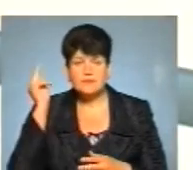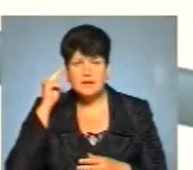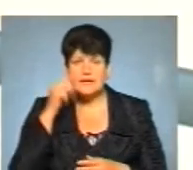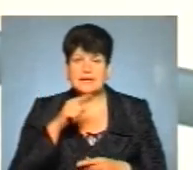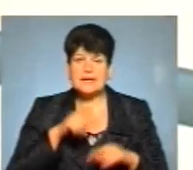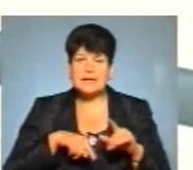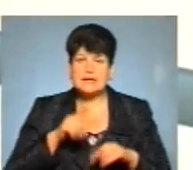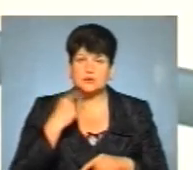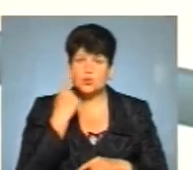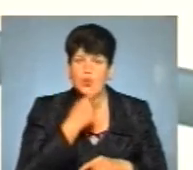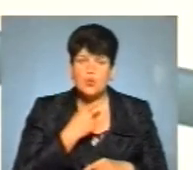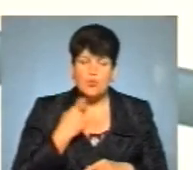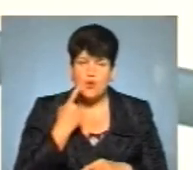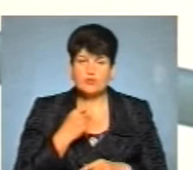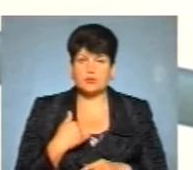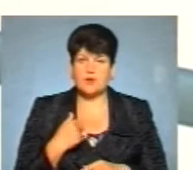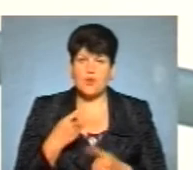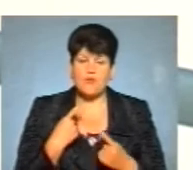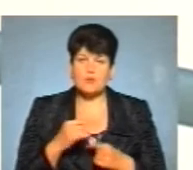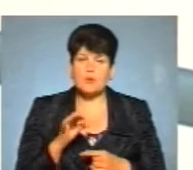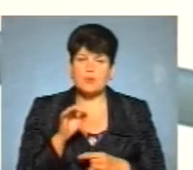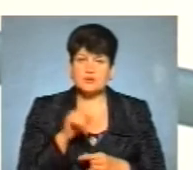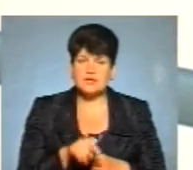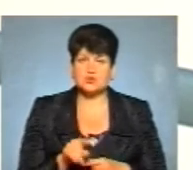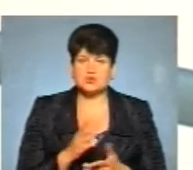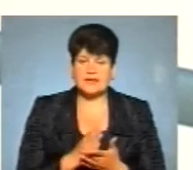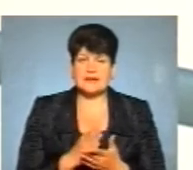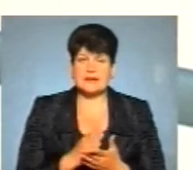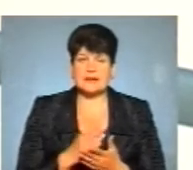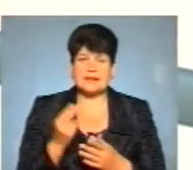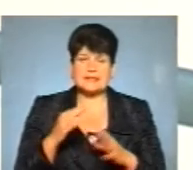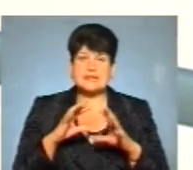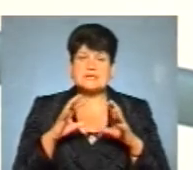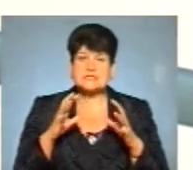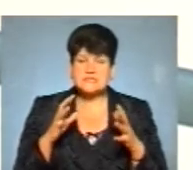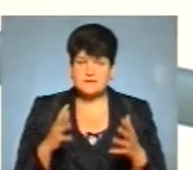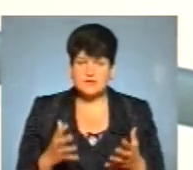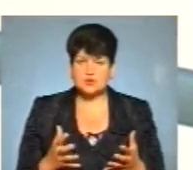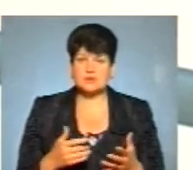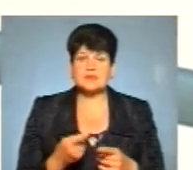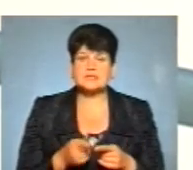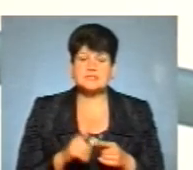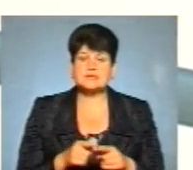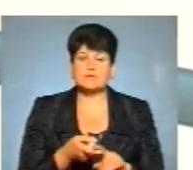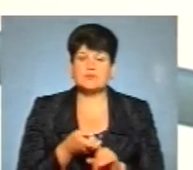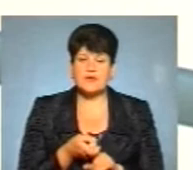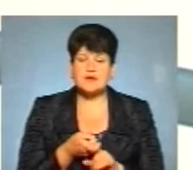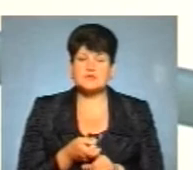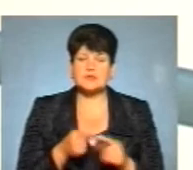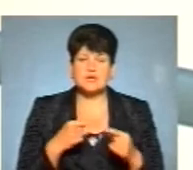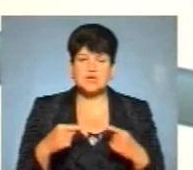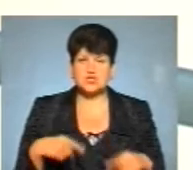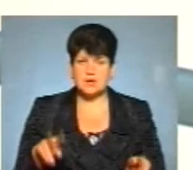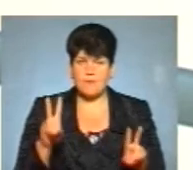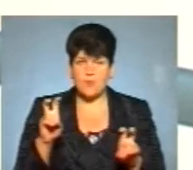все, то ми говоримо про те, що в неї формується картина світу. А теж з тим пов'язують і інше термінопоняття –